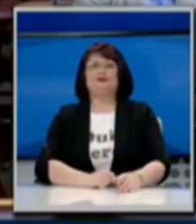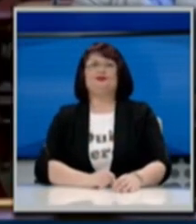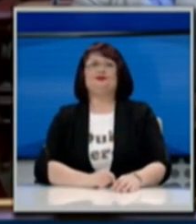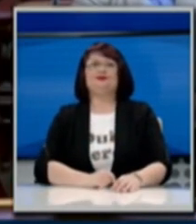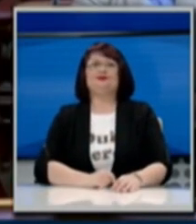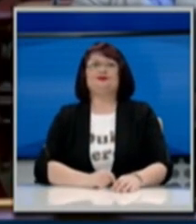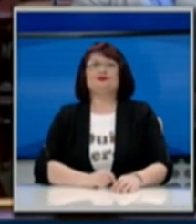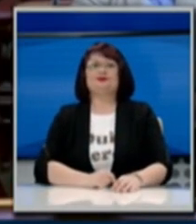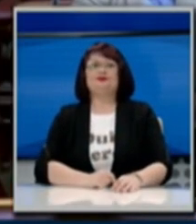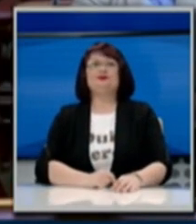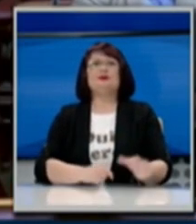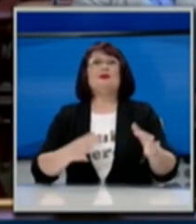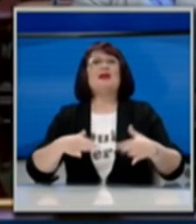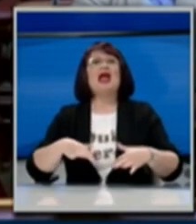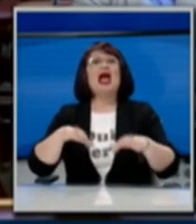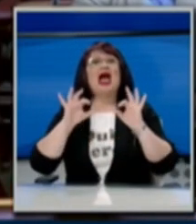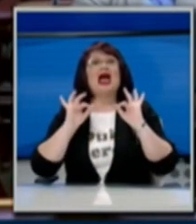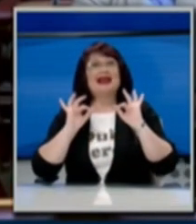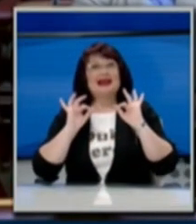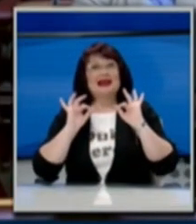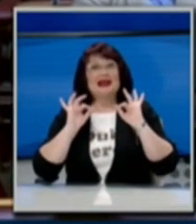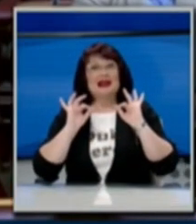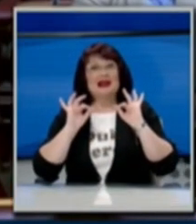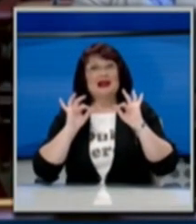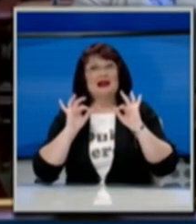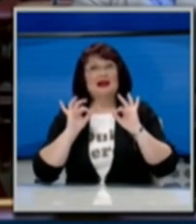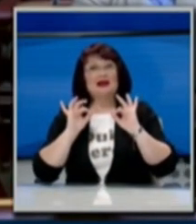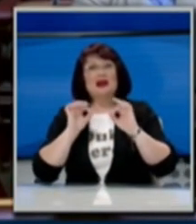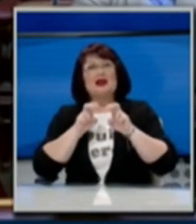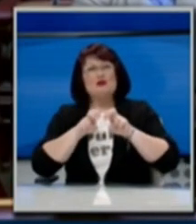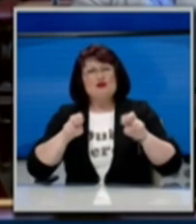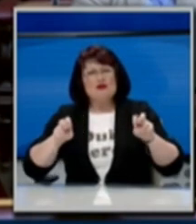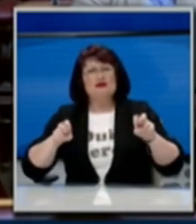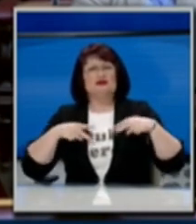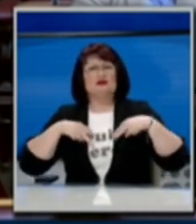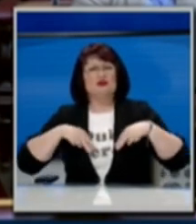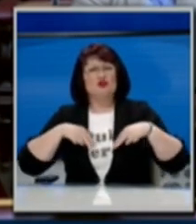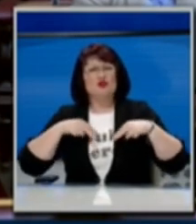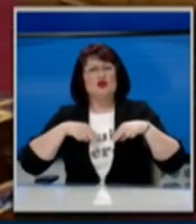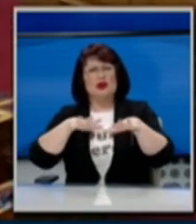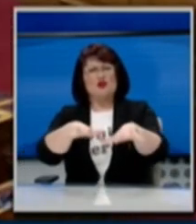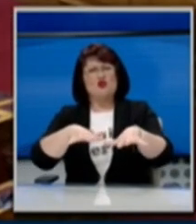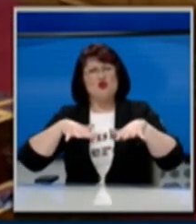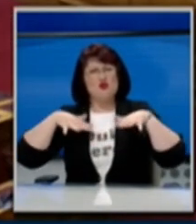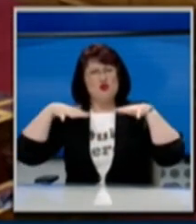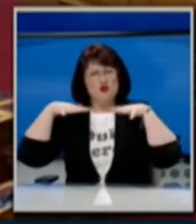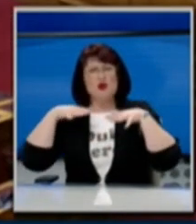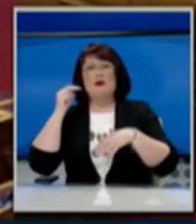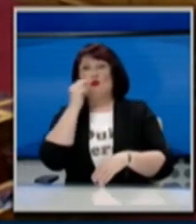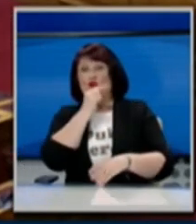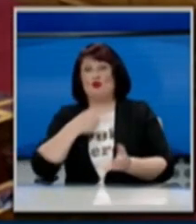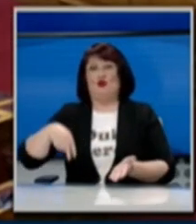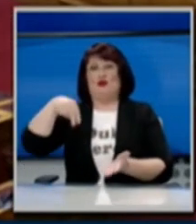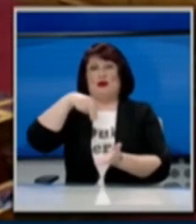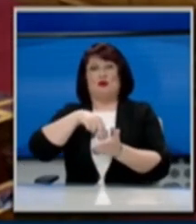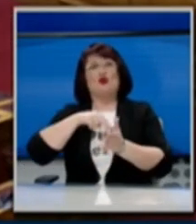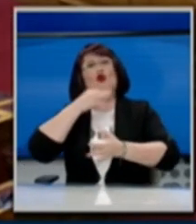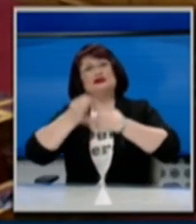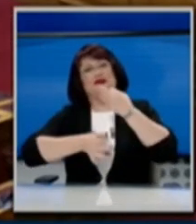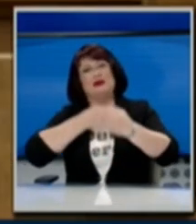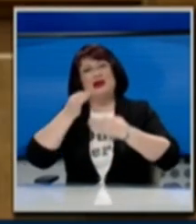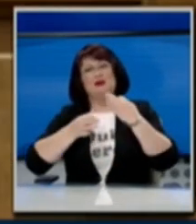αρχή ήταν κατάμεστη η Βουλή και τα υπουργικά έδρανα στην έναρξη των προγραμματικών δηλώσεων από τον